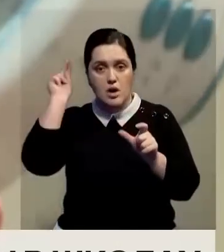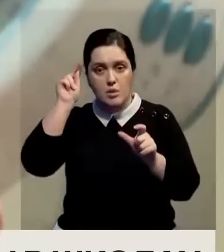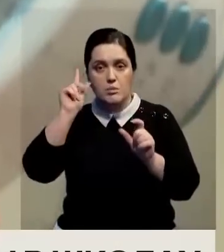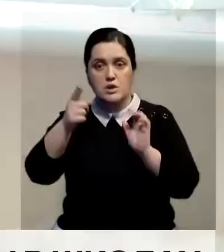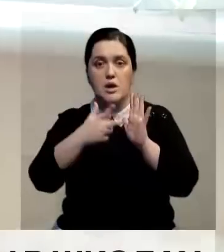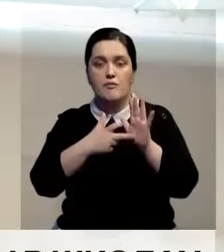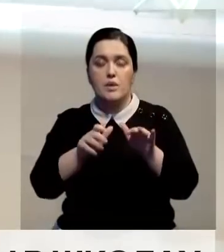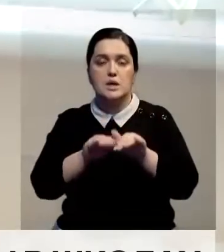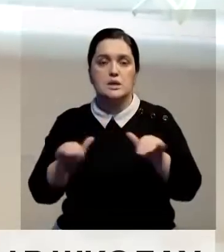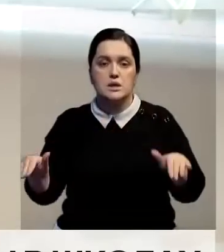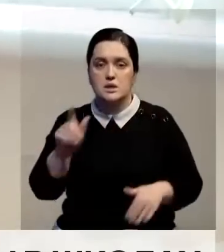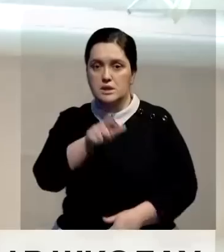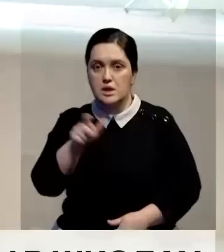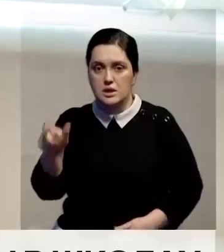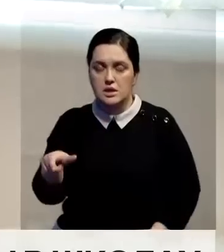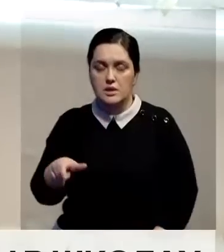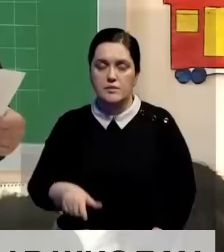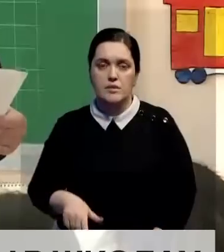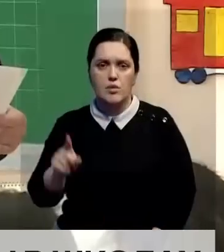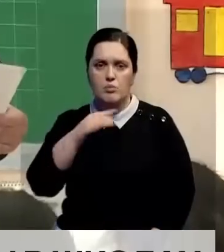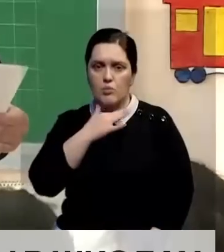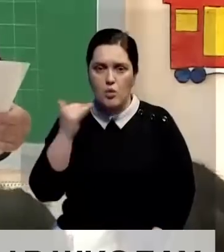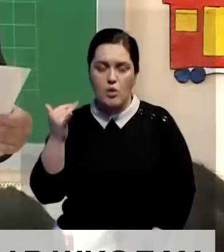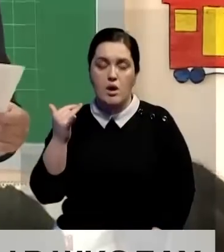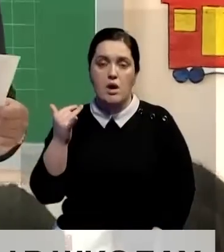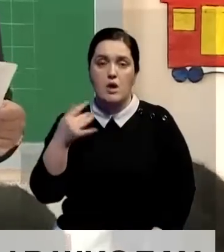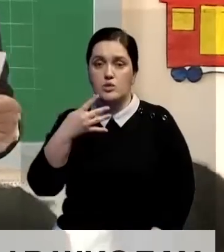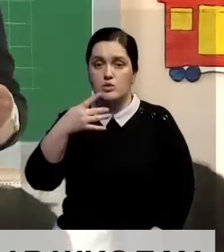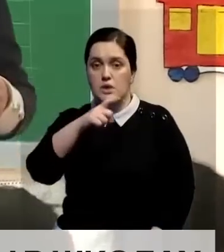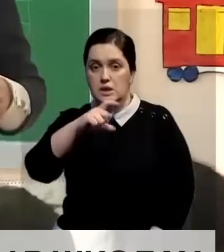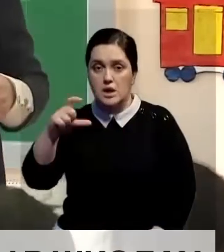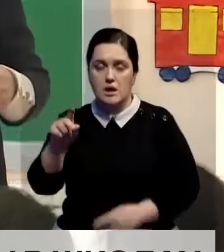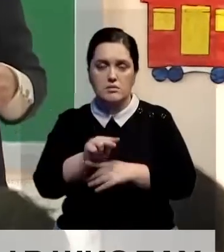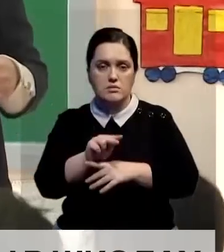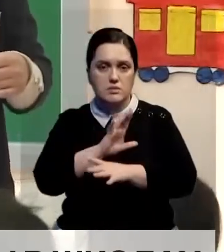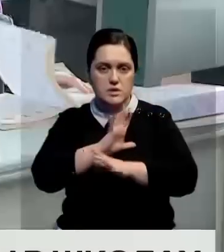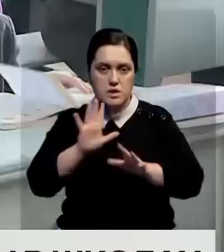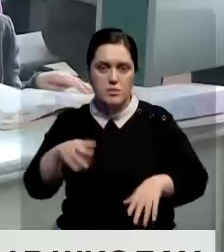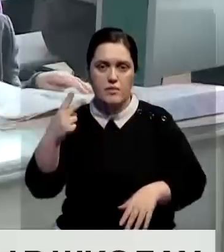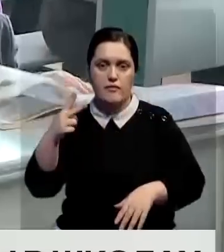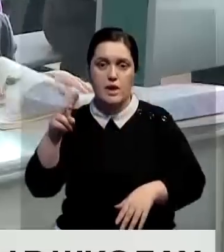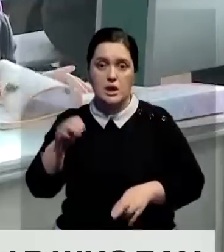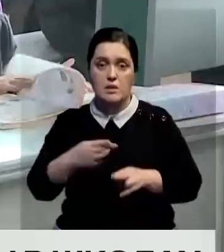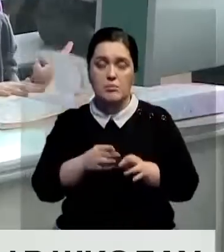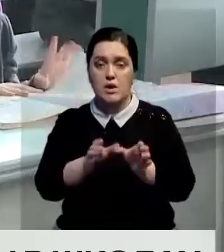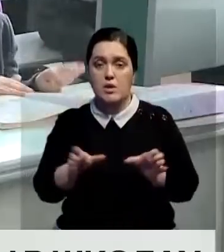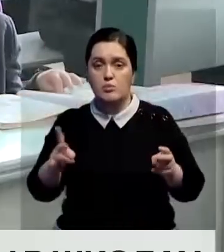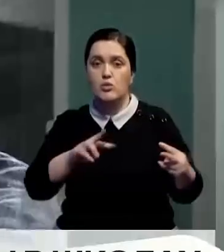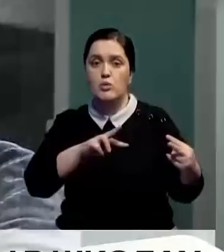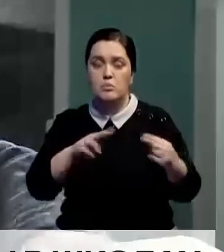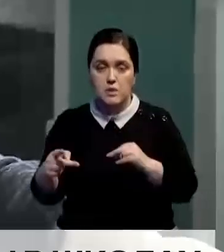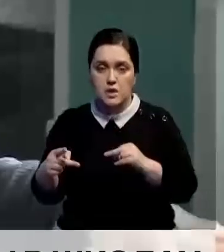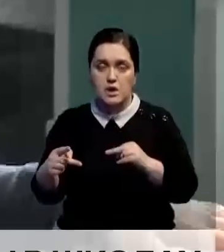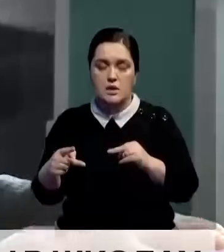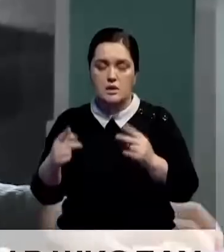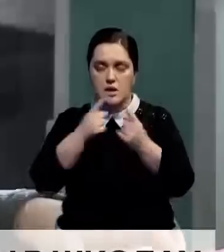1800 учеников. Это на 600 больше положенного. Четырехэтажное здание не ремонтировалось более 20 лет. Систему отопления нужно менять,